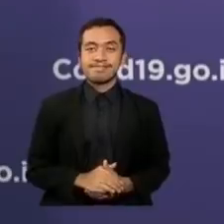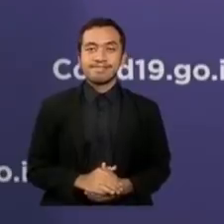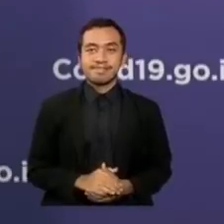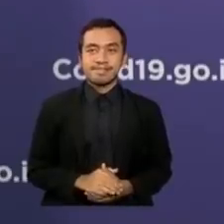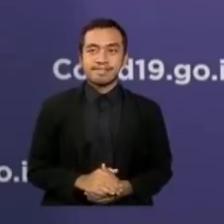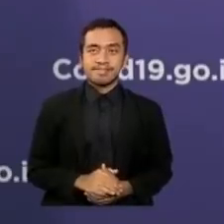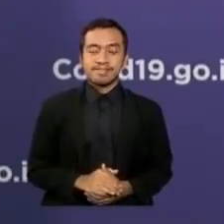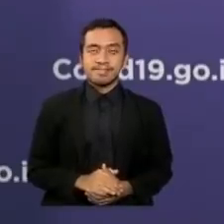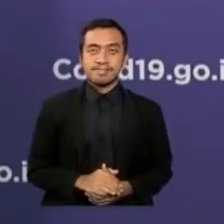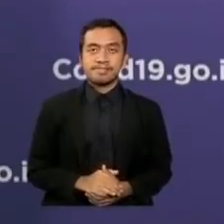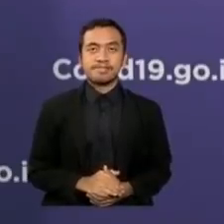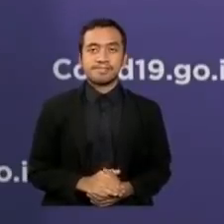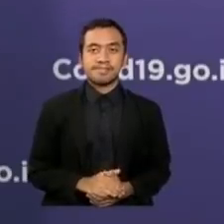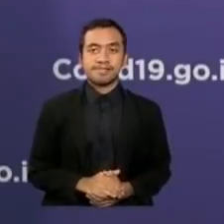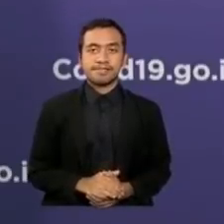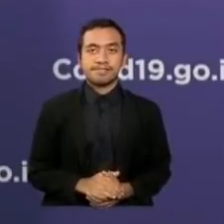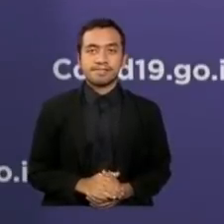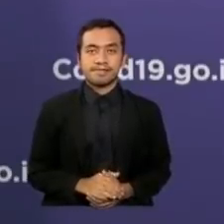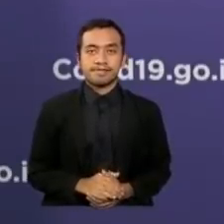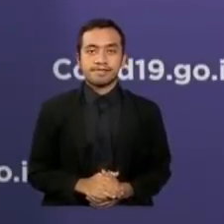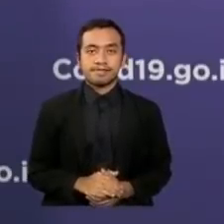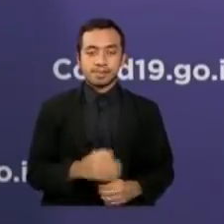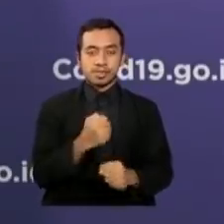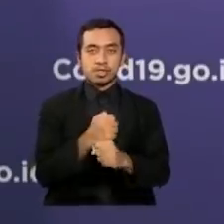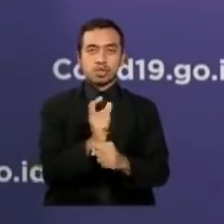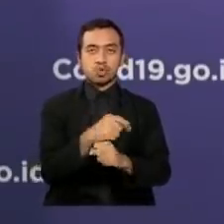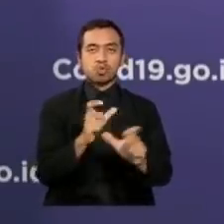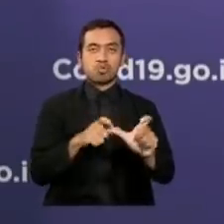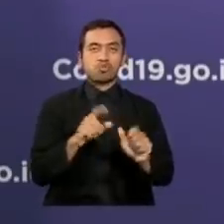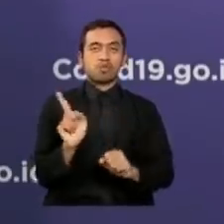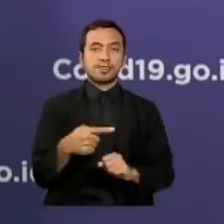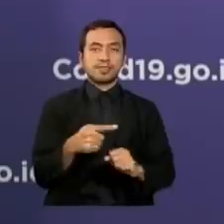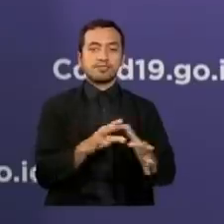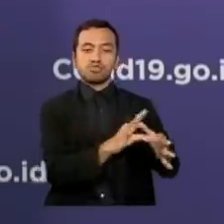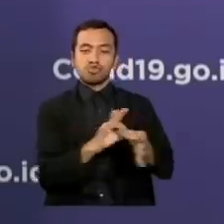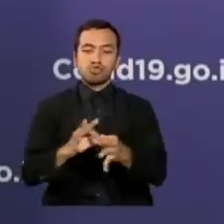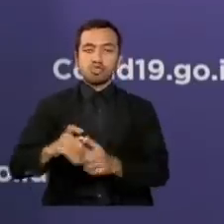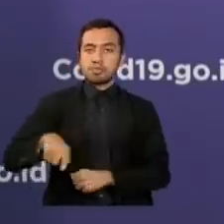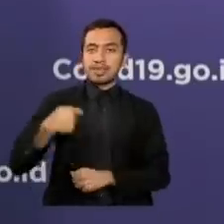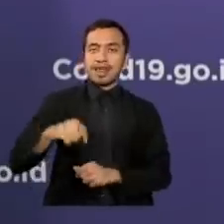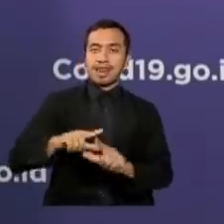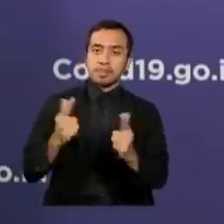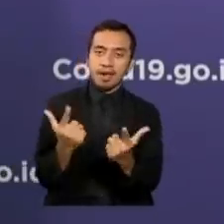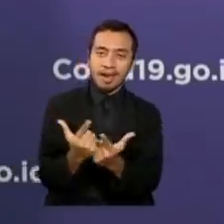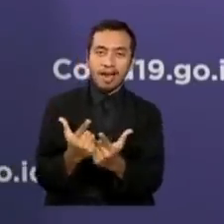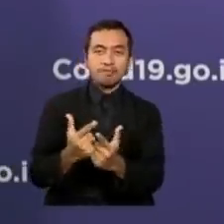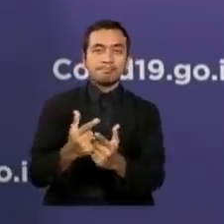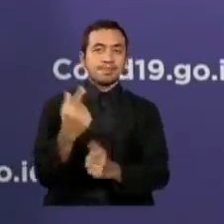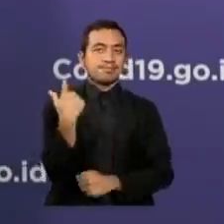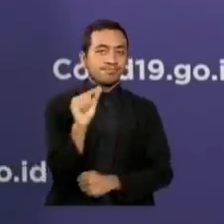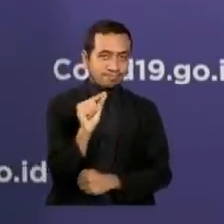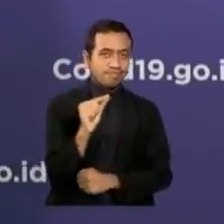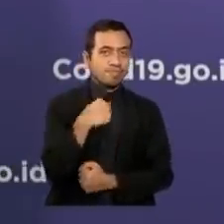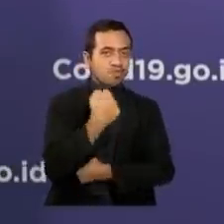Google tugas percepatan penanganan covert 19 terus bekerjasama Kementerian lembaga dunia usaha perguruan